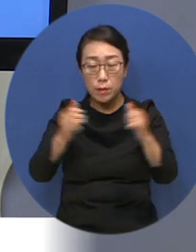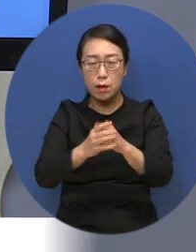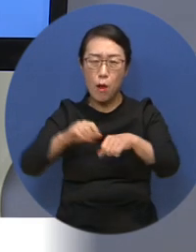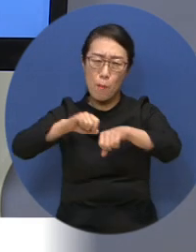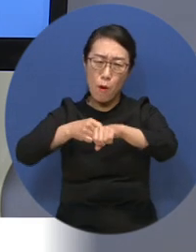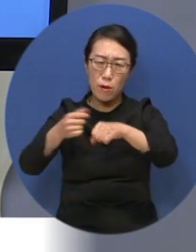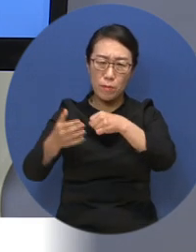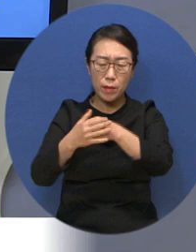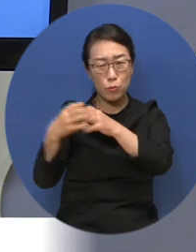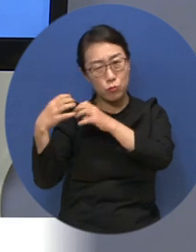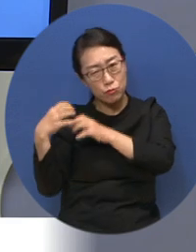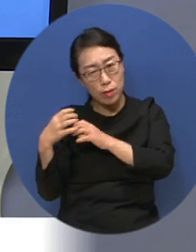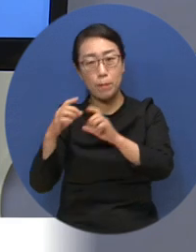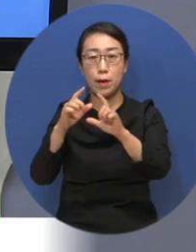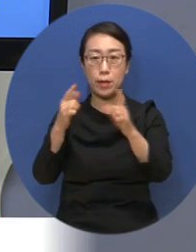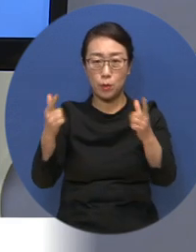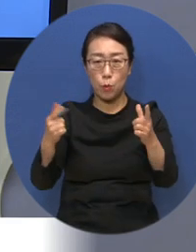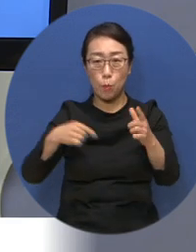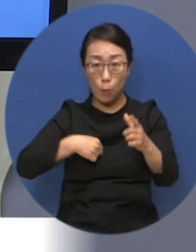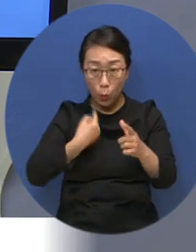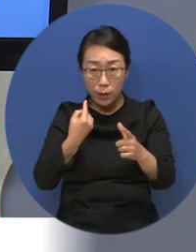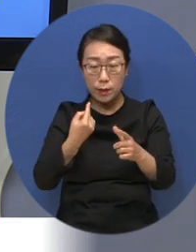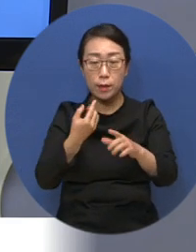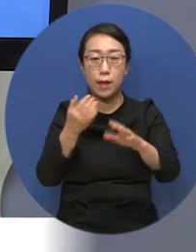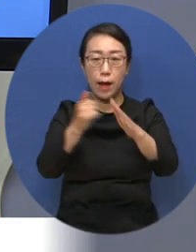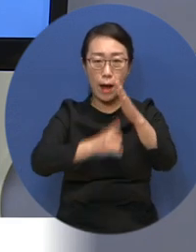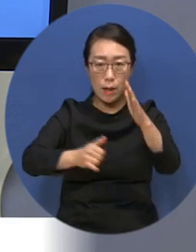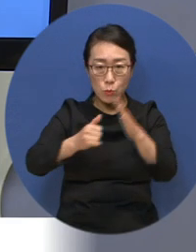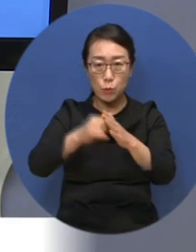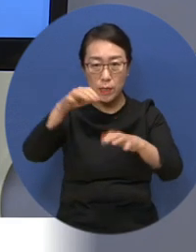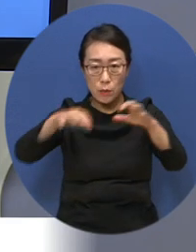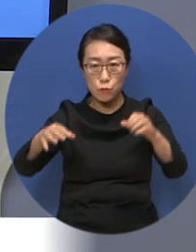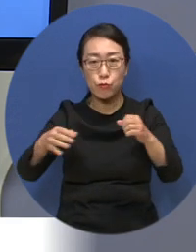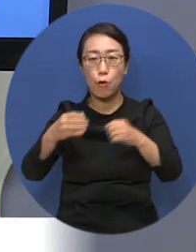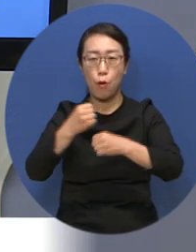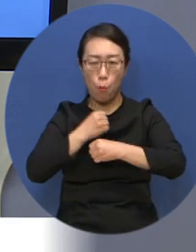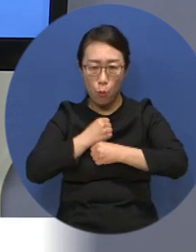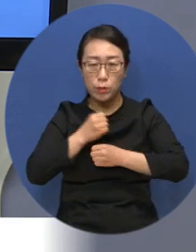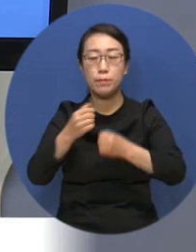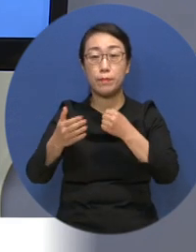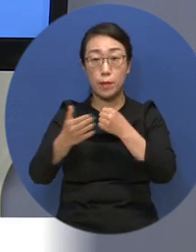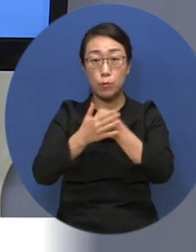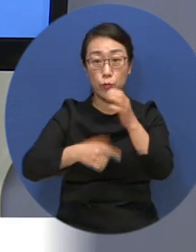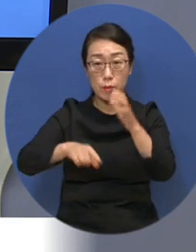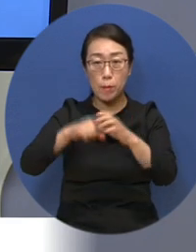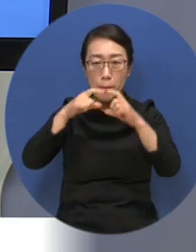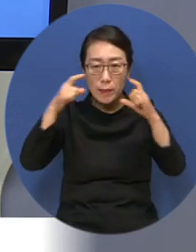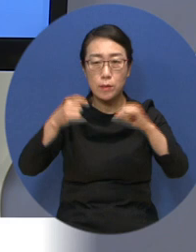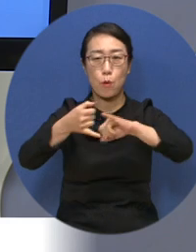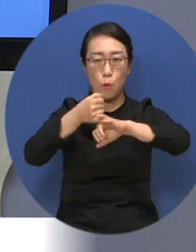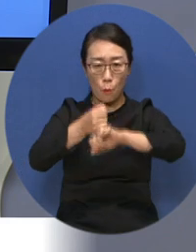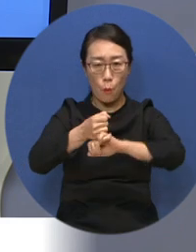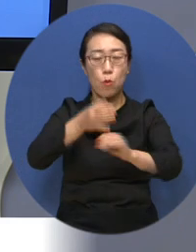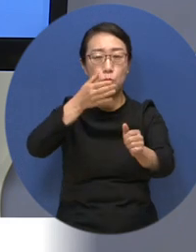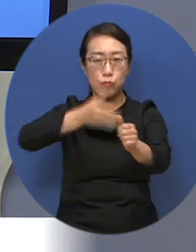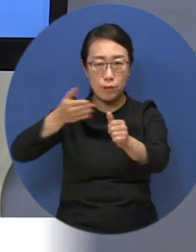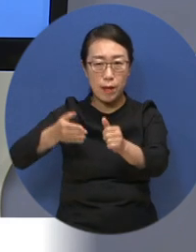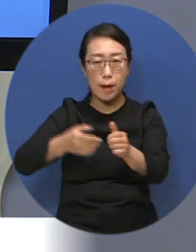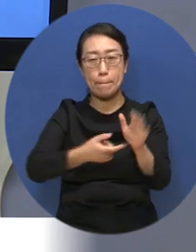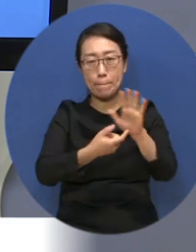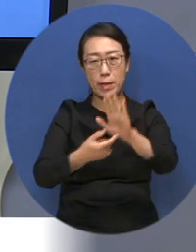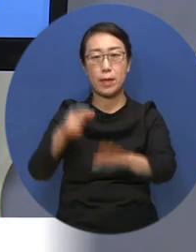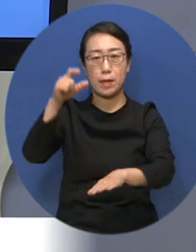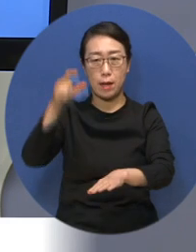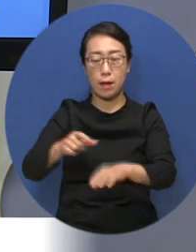본인과 가족 이웃의 건강을 위해 마스크 쓰기를 생활 해 주기 바란다 고 이같이 강조했는데요